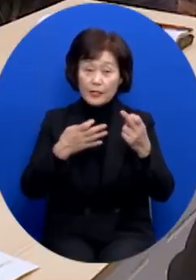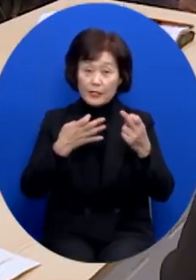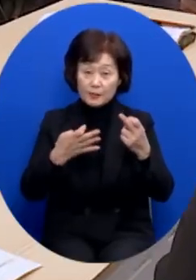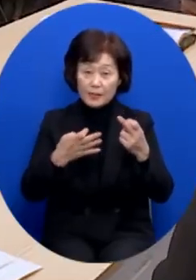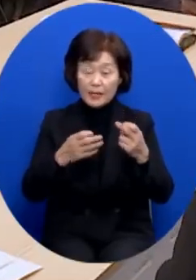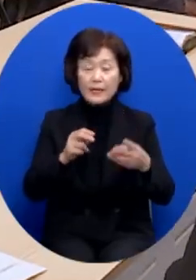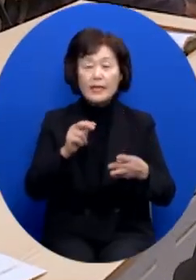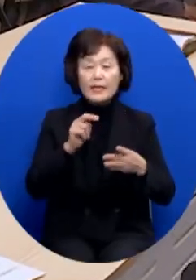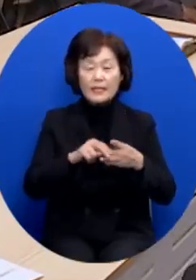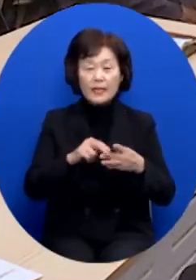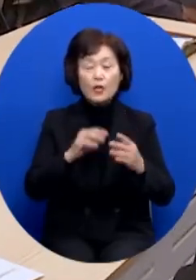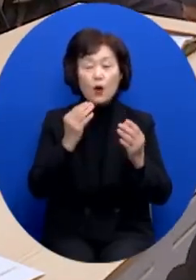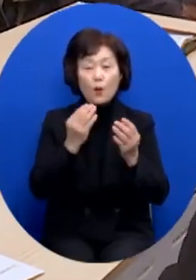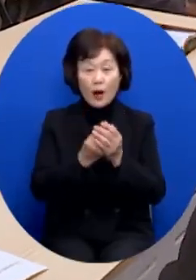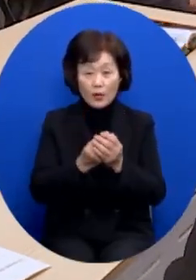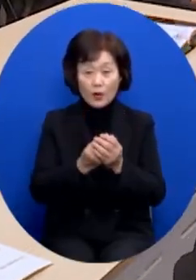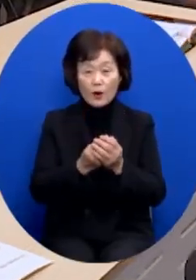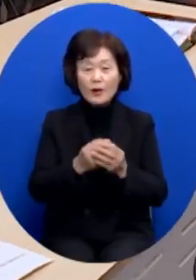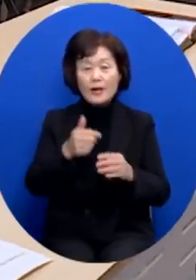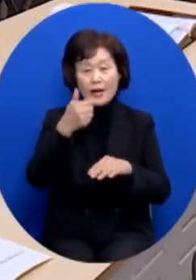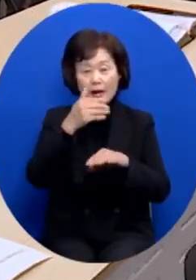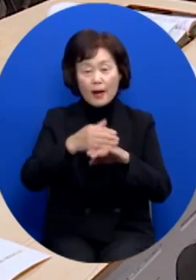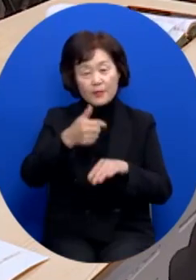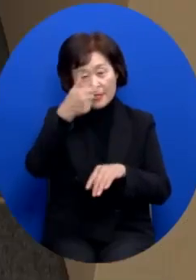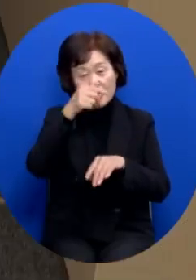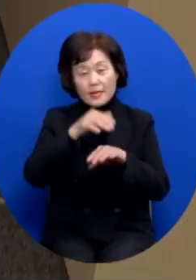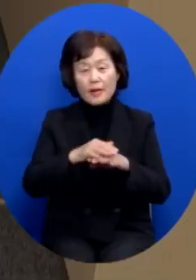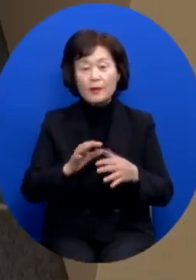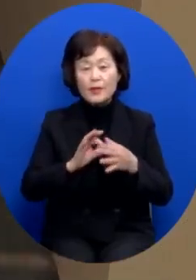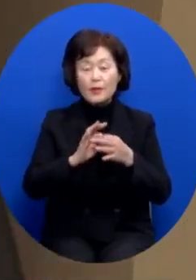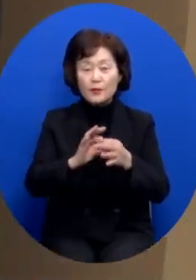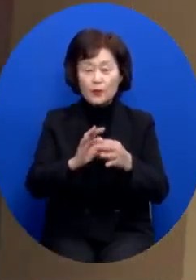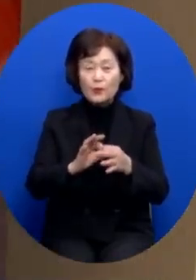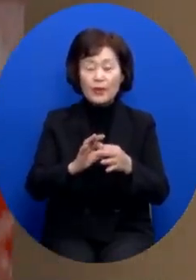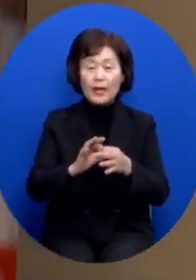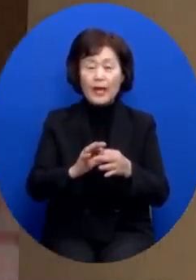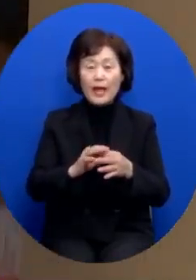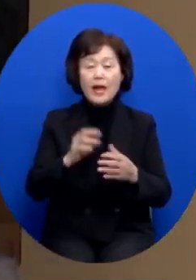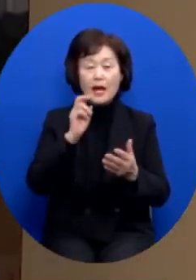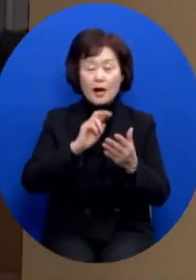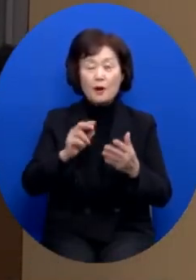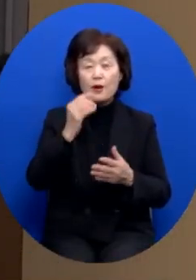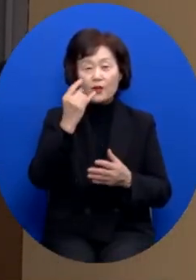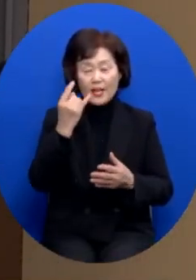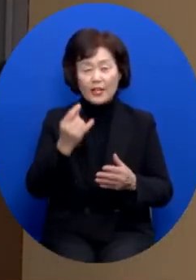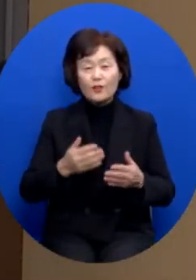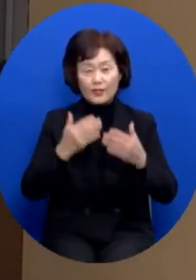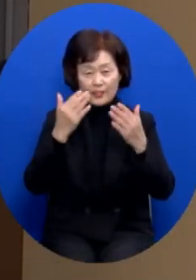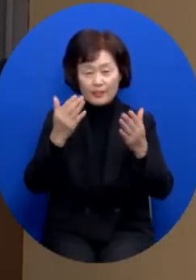손원일 선교재단은 경남기독교총연합회와 후원자들을 초청해 감사기도회와 음악회를 개최했습니다.